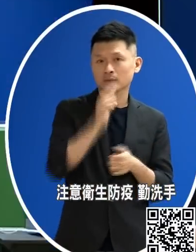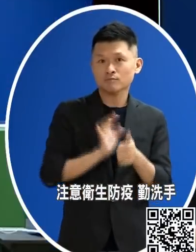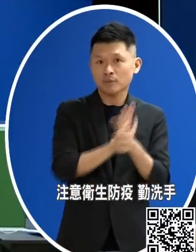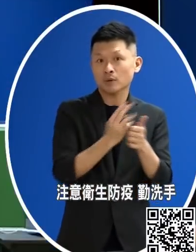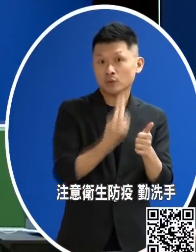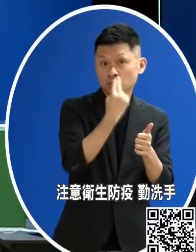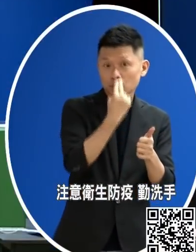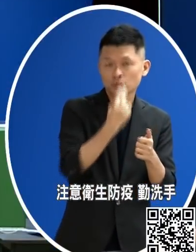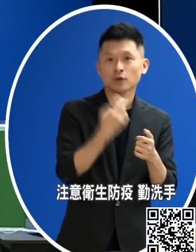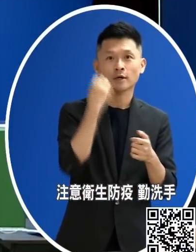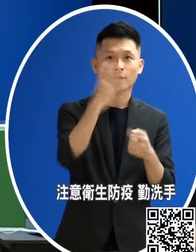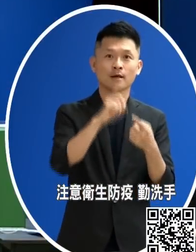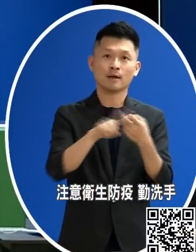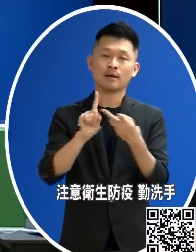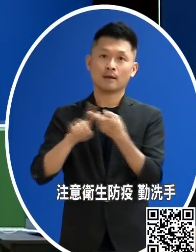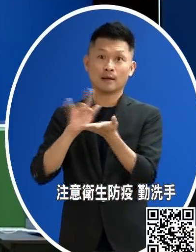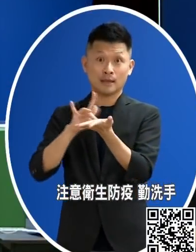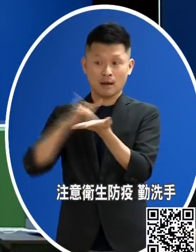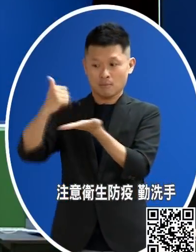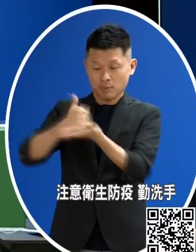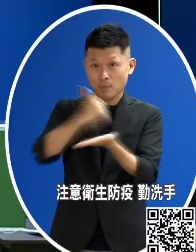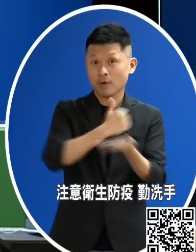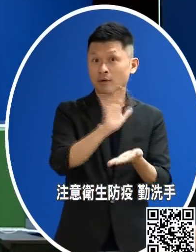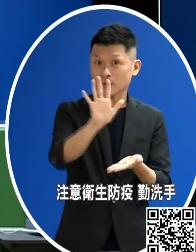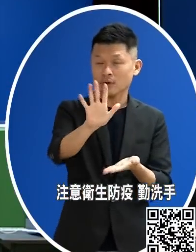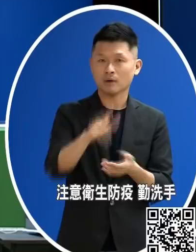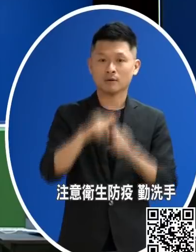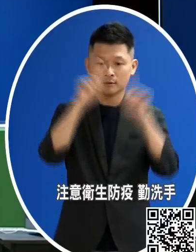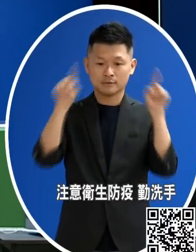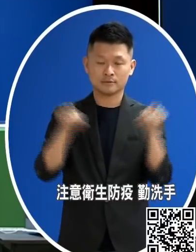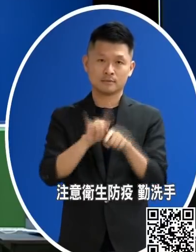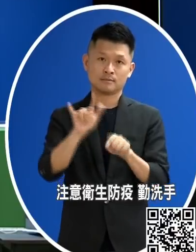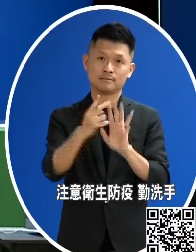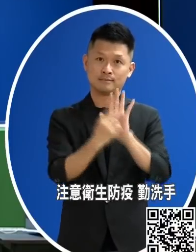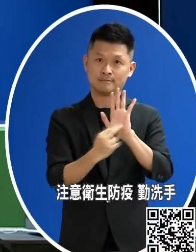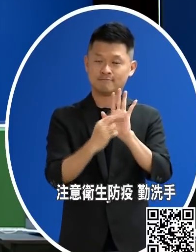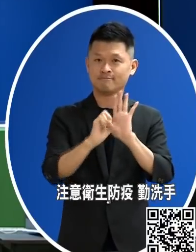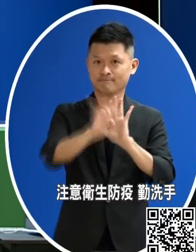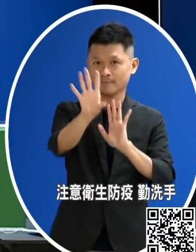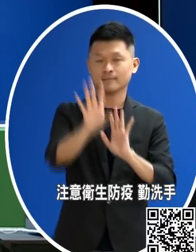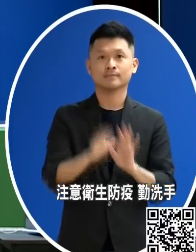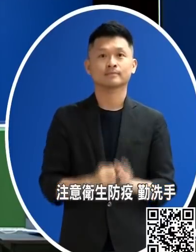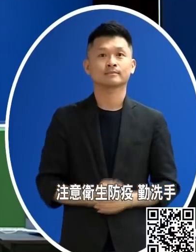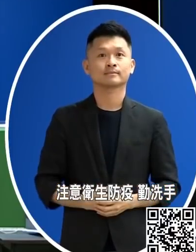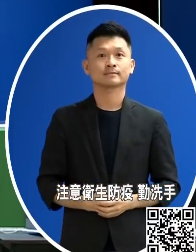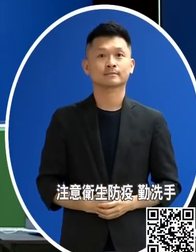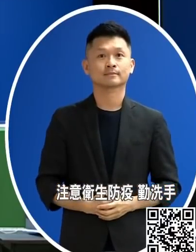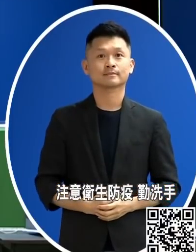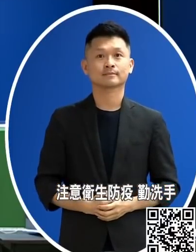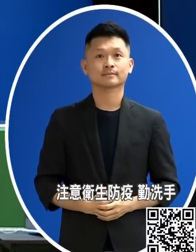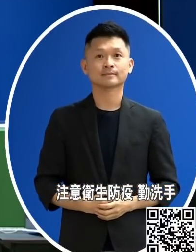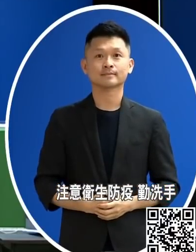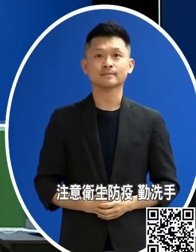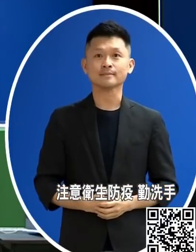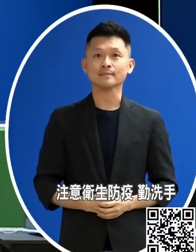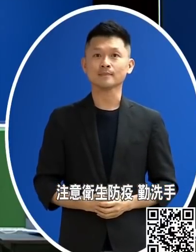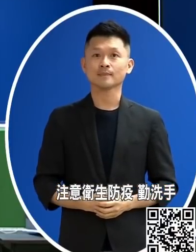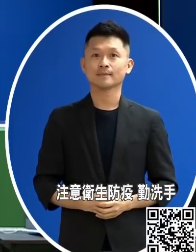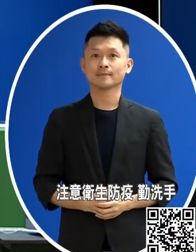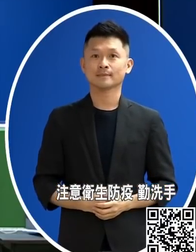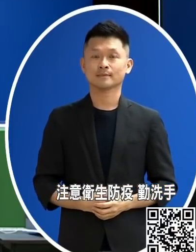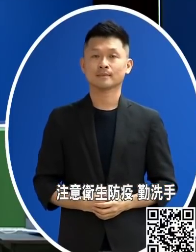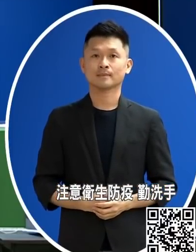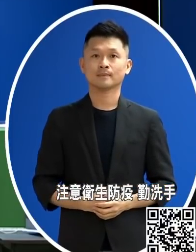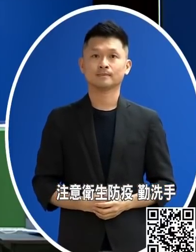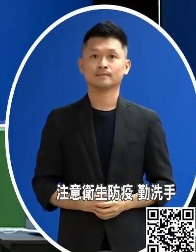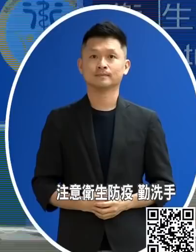新的药都有进来，我是不是请张教授跟大家说明一下。